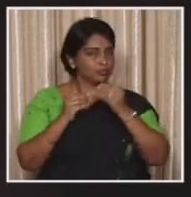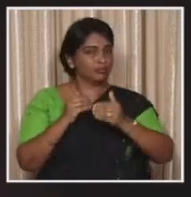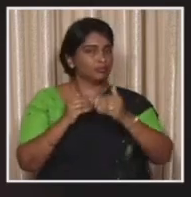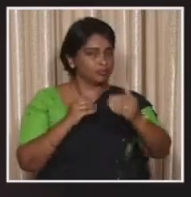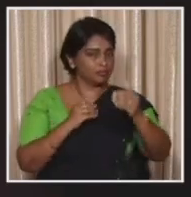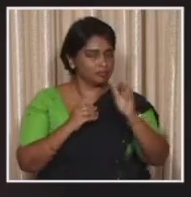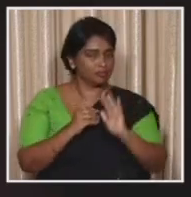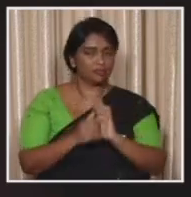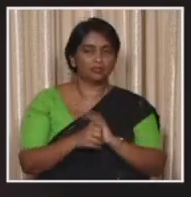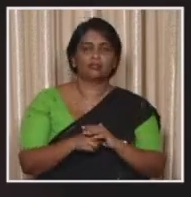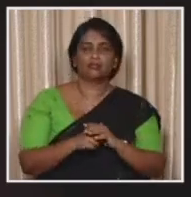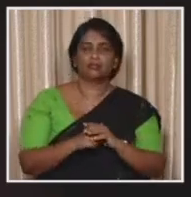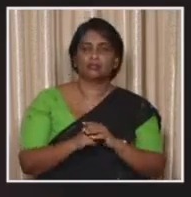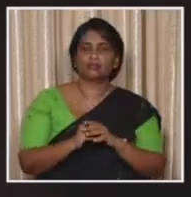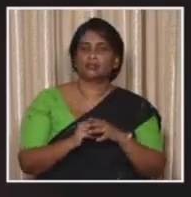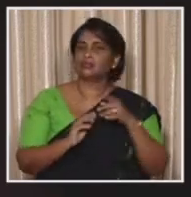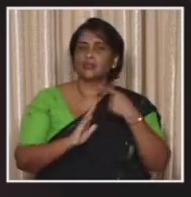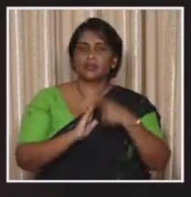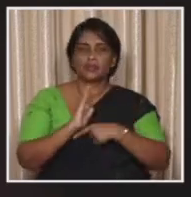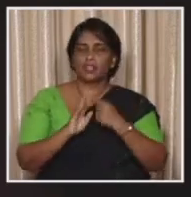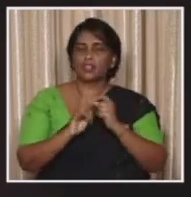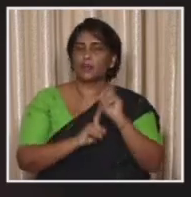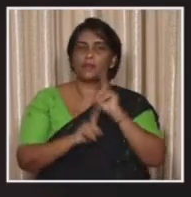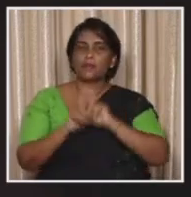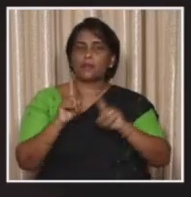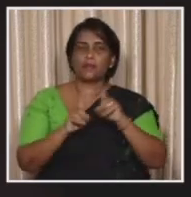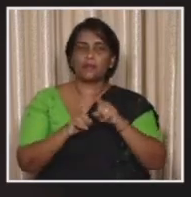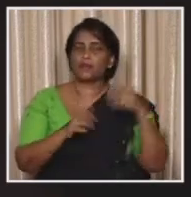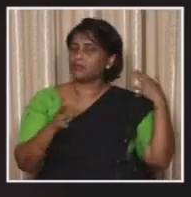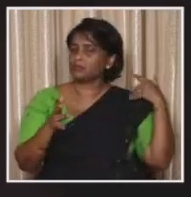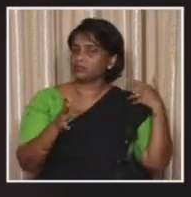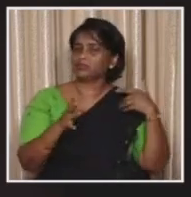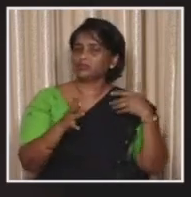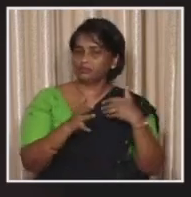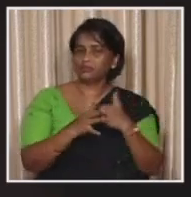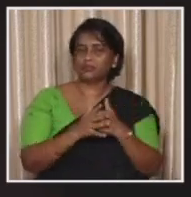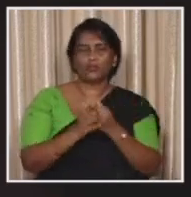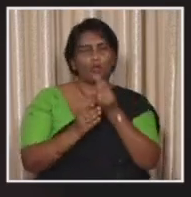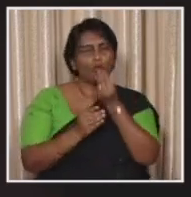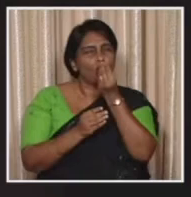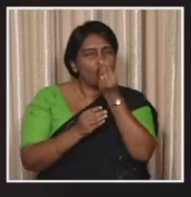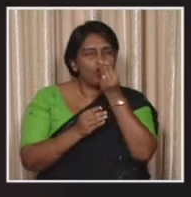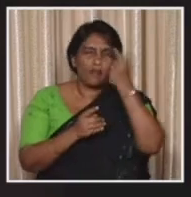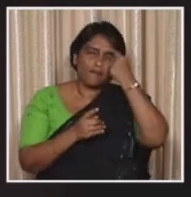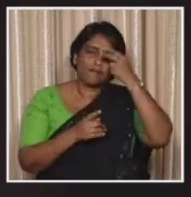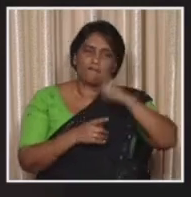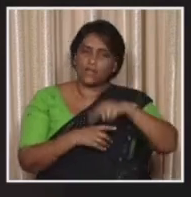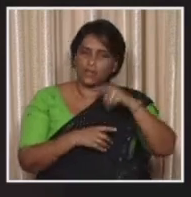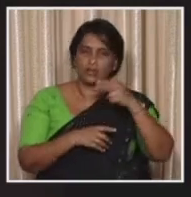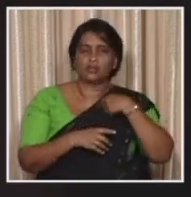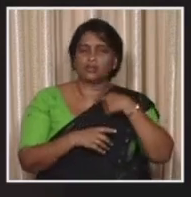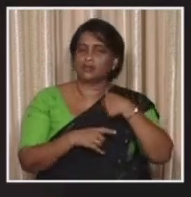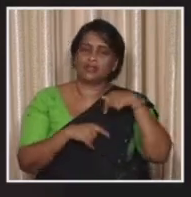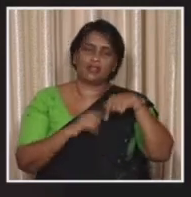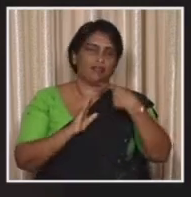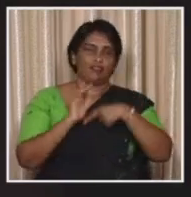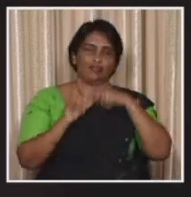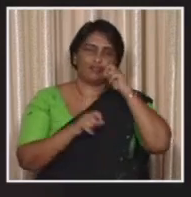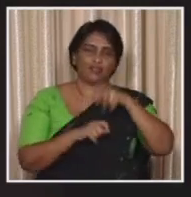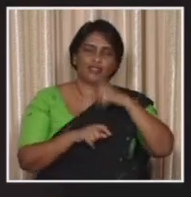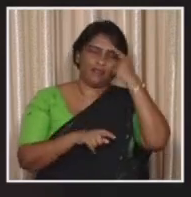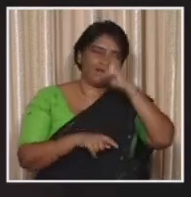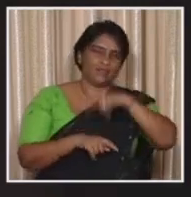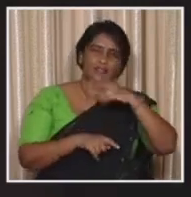යන්නේ මේ රටේ පාර්ලිමේන්තුව කෙරේ මෙතෙක්කල් පොඩි හරි විශ්වාසයක් තිබ්බන. මම දන්නවා විශ්වාසය මේ රටේ මිනිසුන්ගේ බිඳිලා